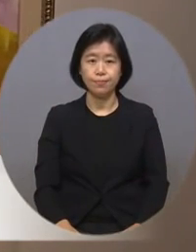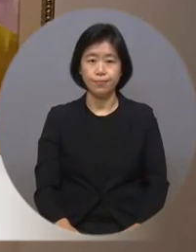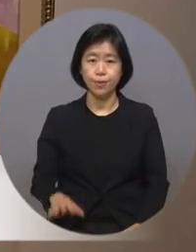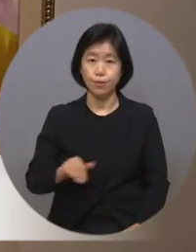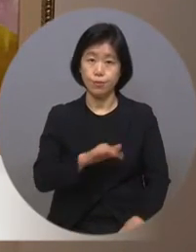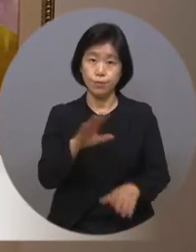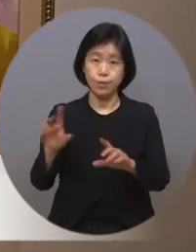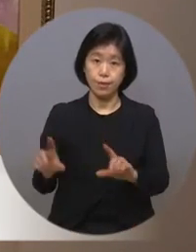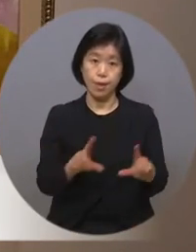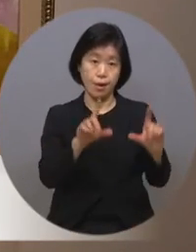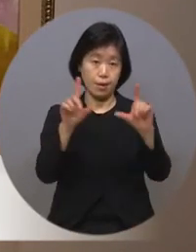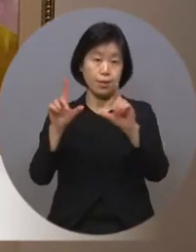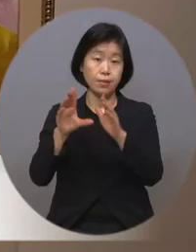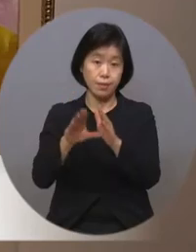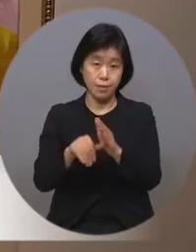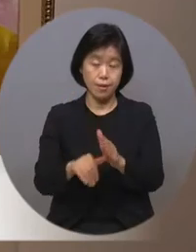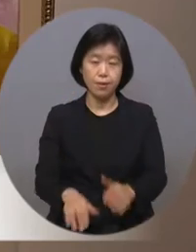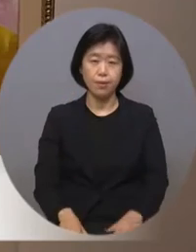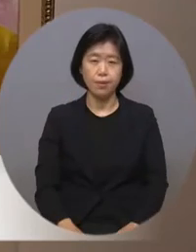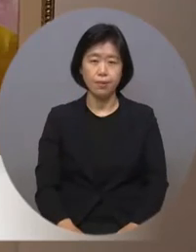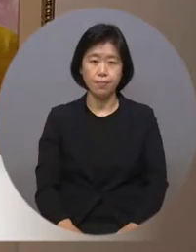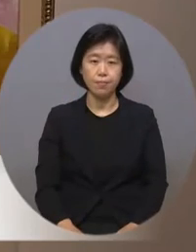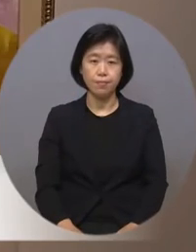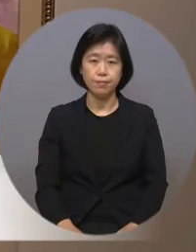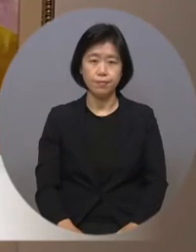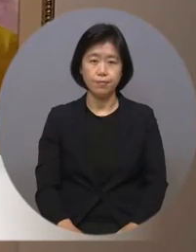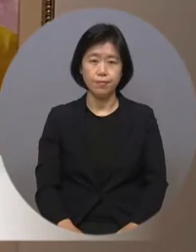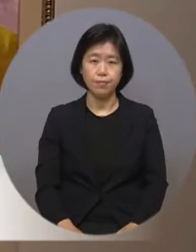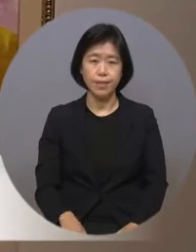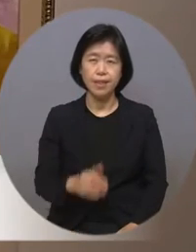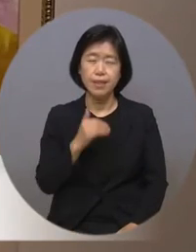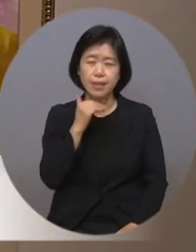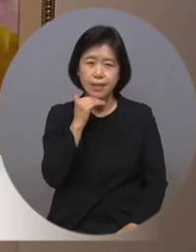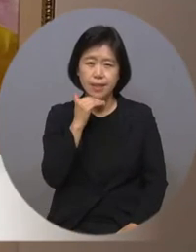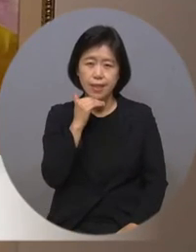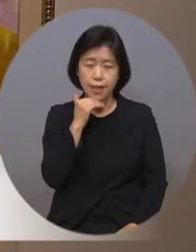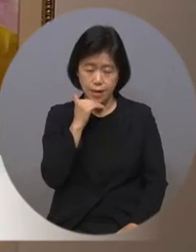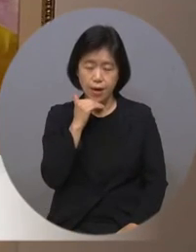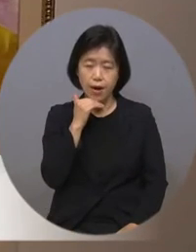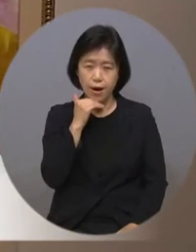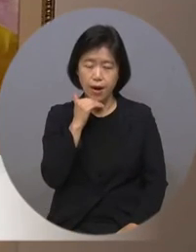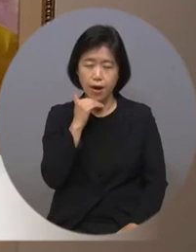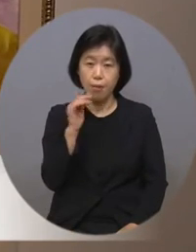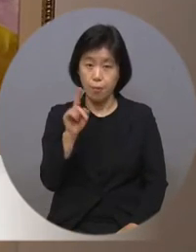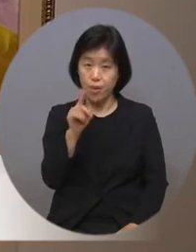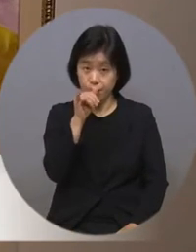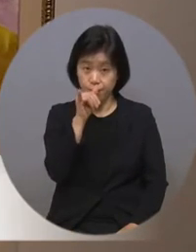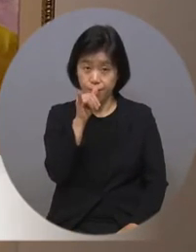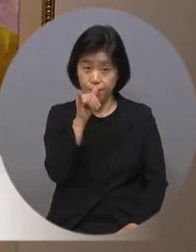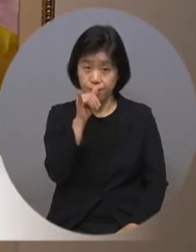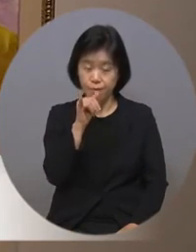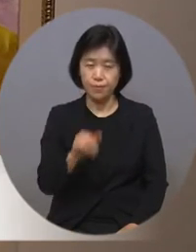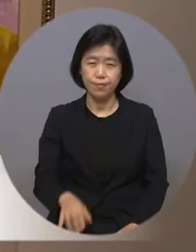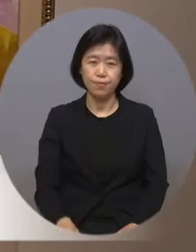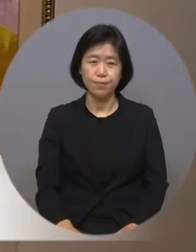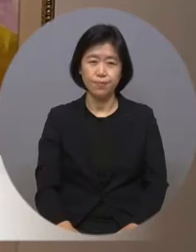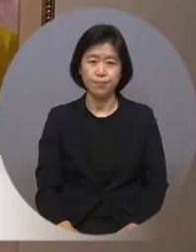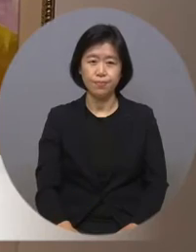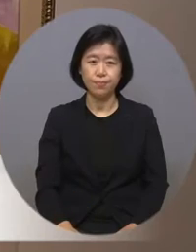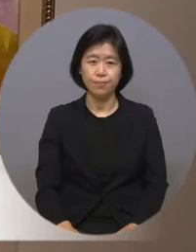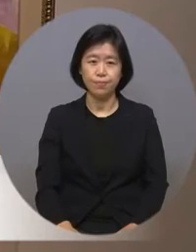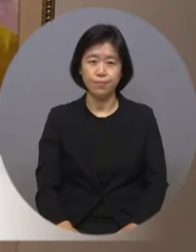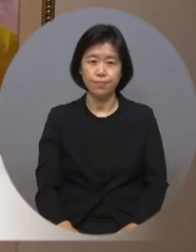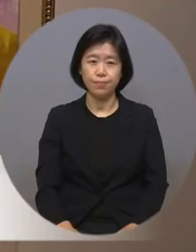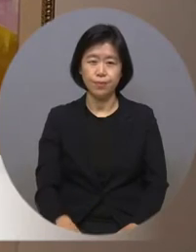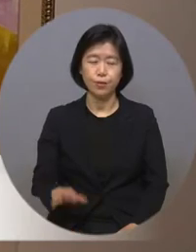우리가 살면서 항상 기대하고 무엇인가를 기대하고 기다리며 사는